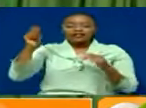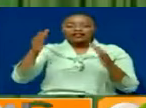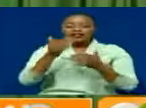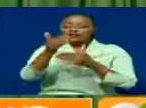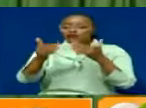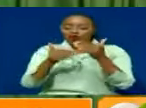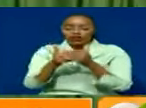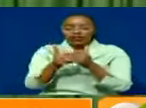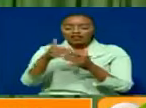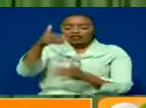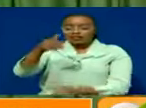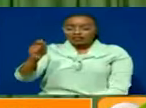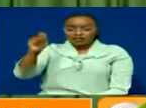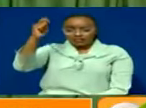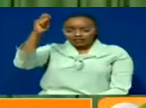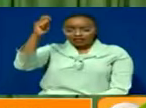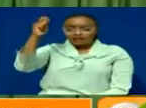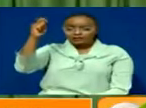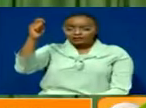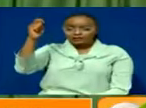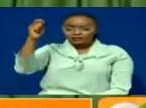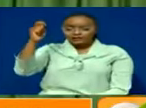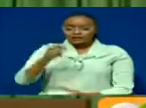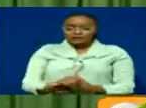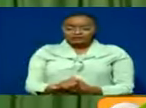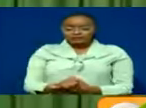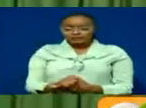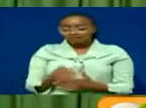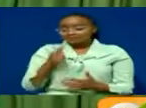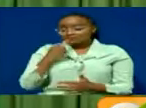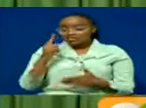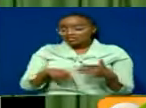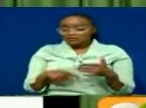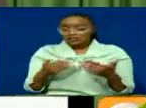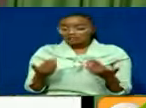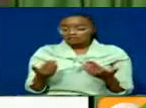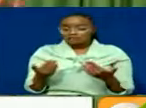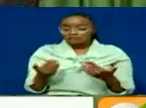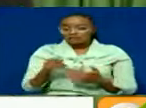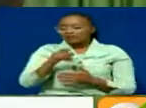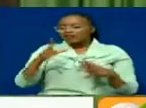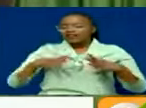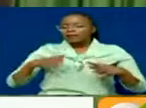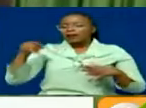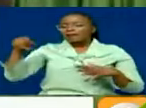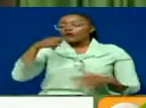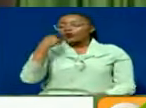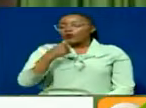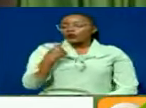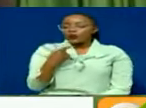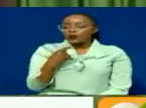wananchi wa taifa letu la Kenya ya kwamba wale